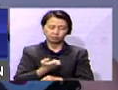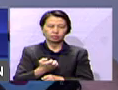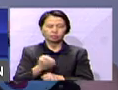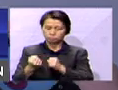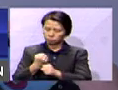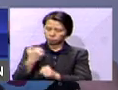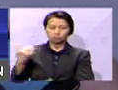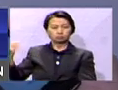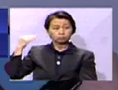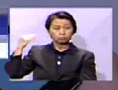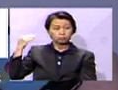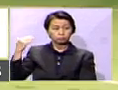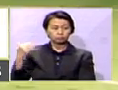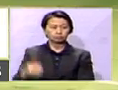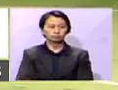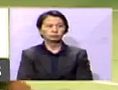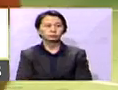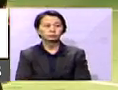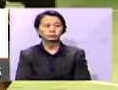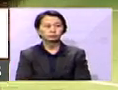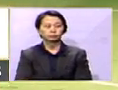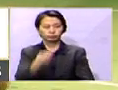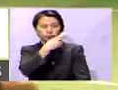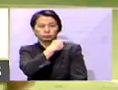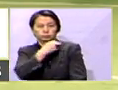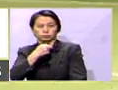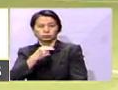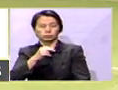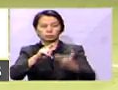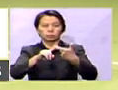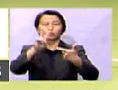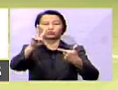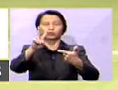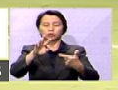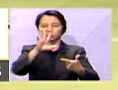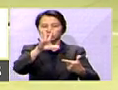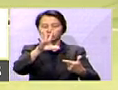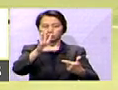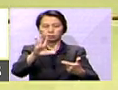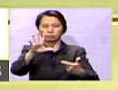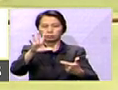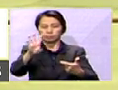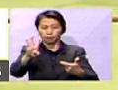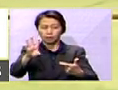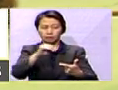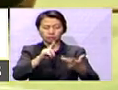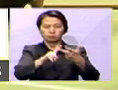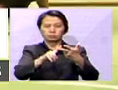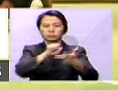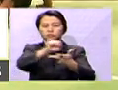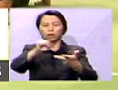lepas. Itulah. Indonesia merangkul pingat perak dengan 554 mata dan gangsa